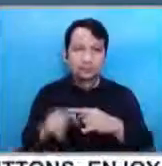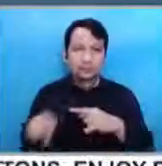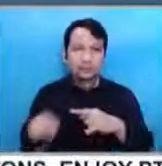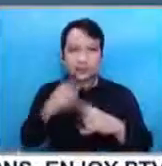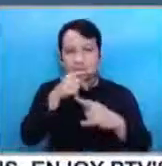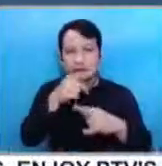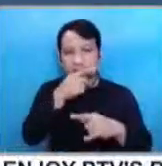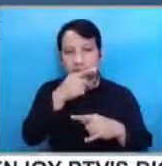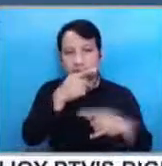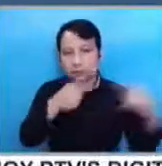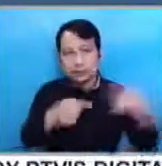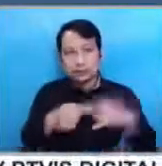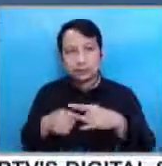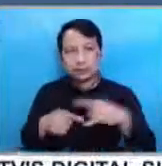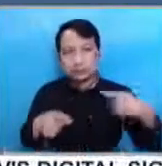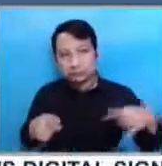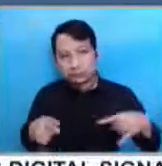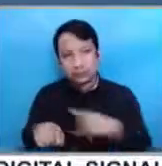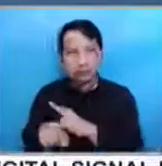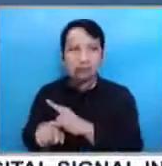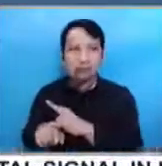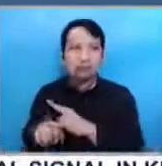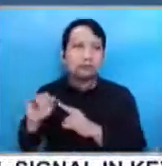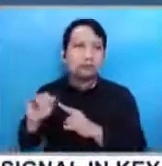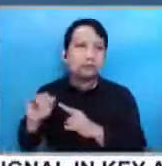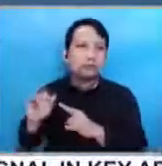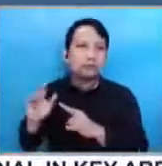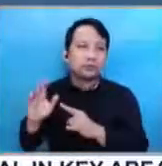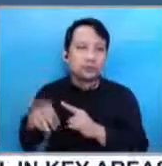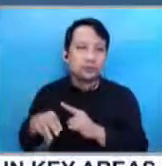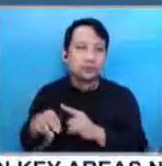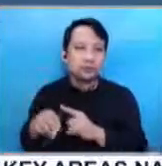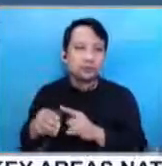paliparan pero nag-crash din ito 15 minuto kasunod ng muling